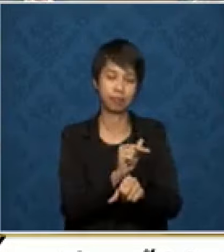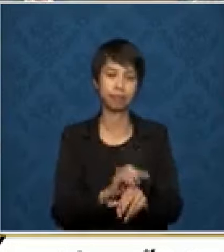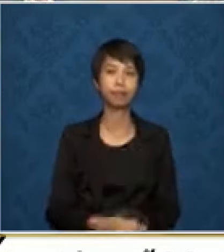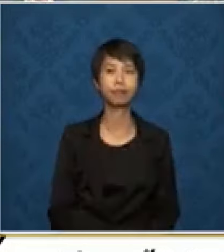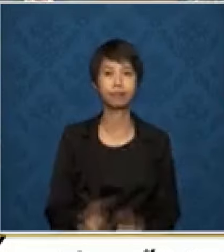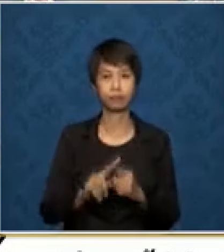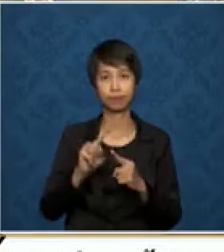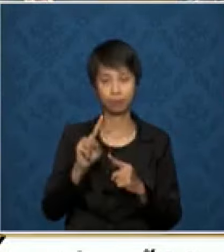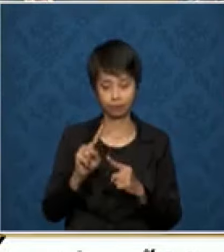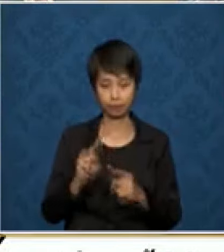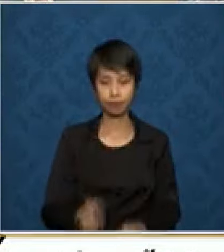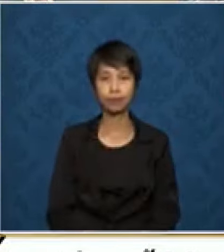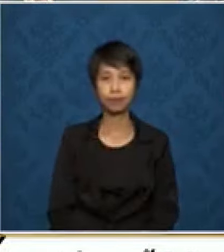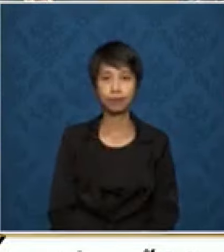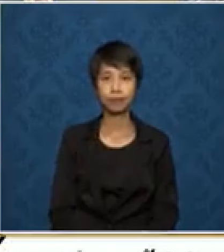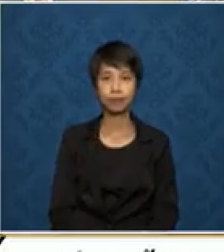1